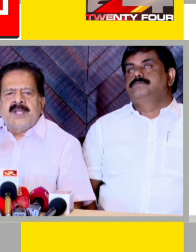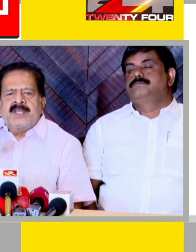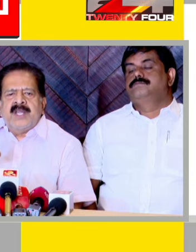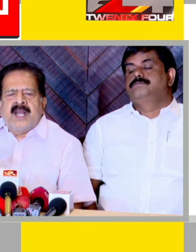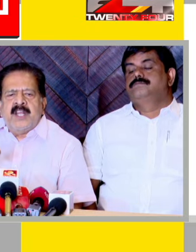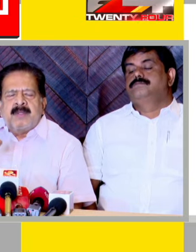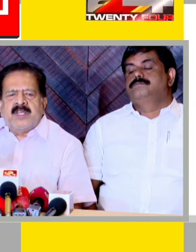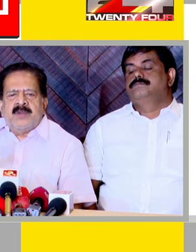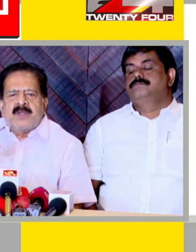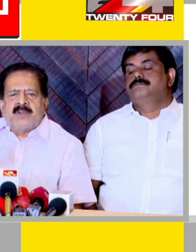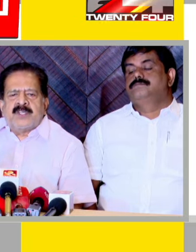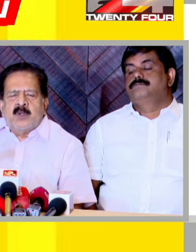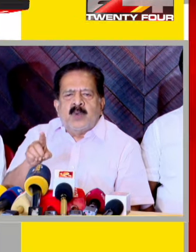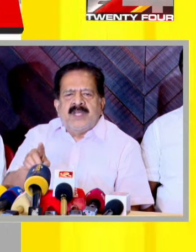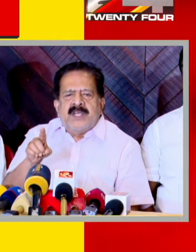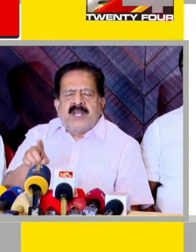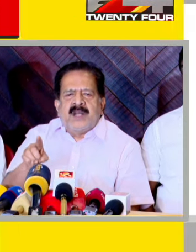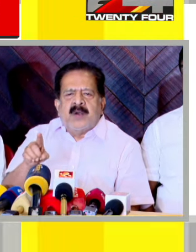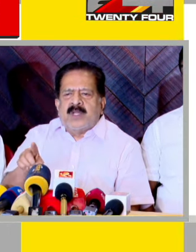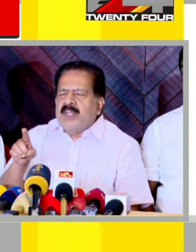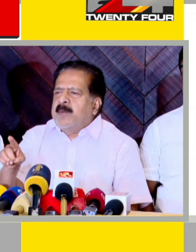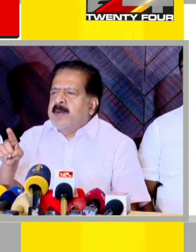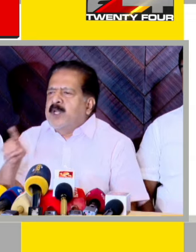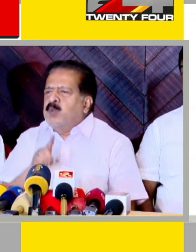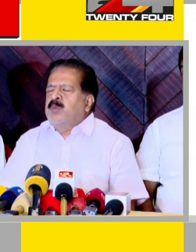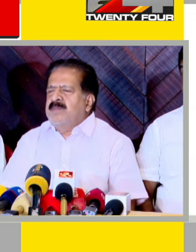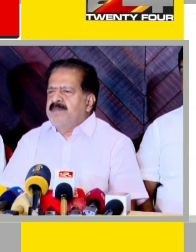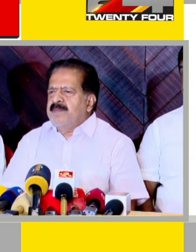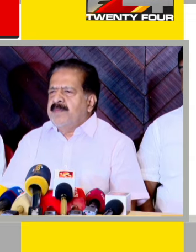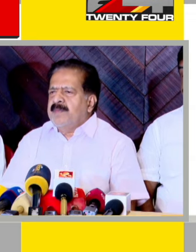ഈ ഇന്നലെ 25 വർഷം കൂടി നീട്ടി നൽകാനുള്ള തീരുമാനമെടുത്തു.